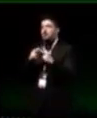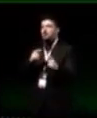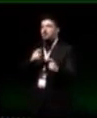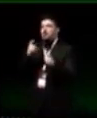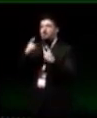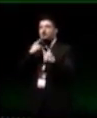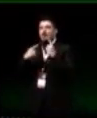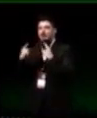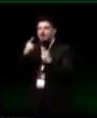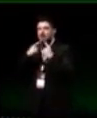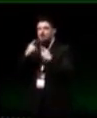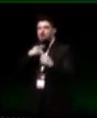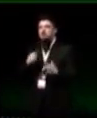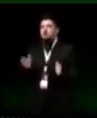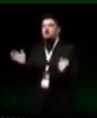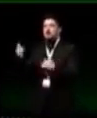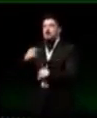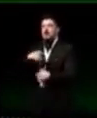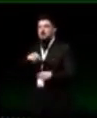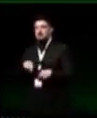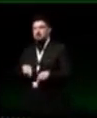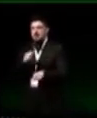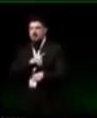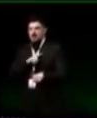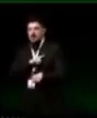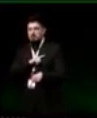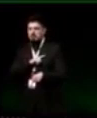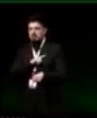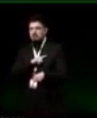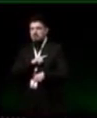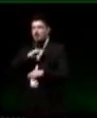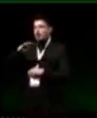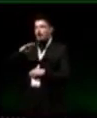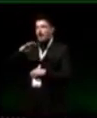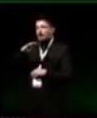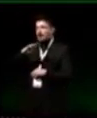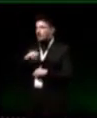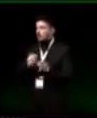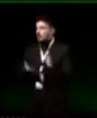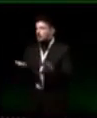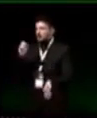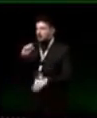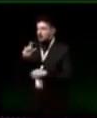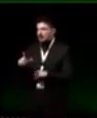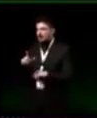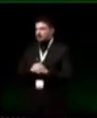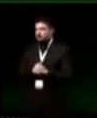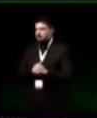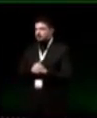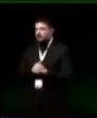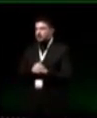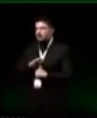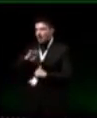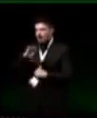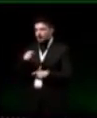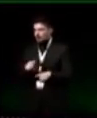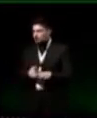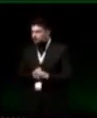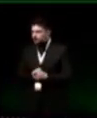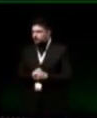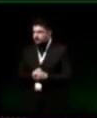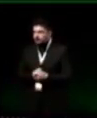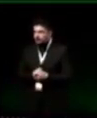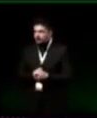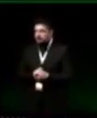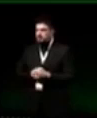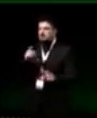discussione dentro la mia classe. Ero in quarta liceo classico, era il secondo anno del liceo, in quarta liceo, e mi metto a discutere